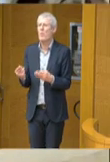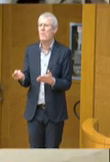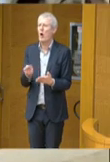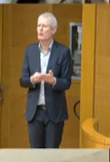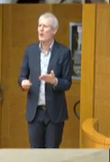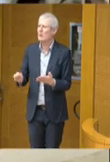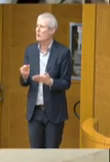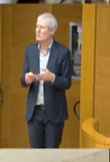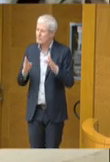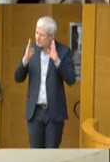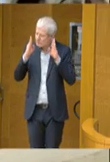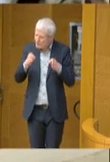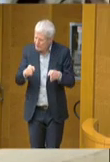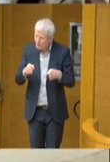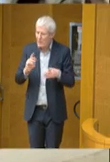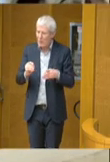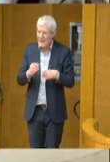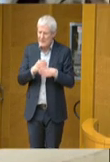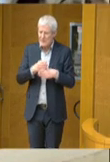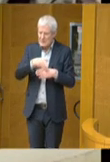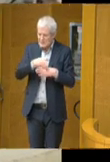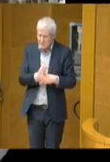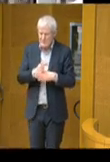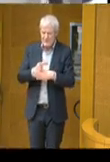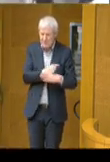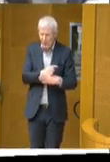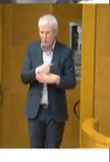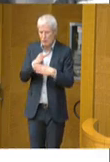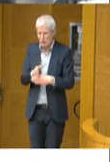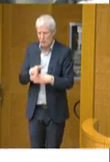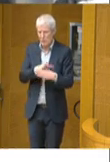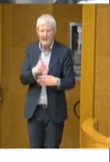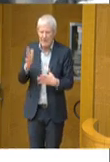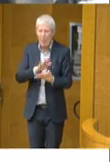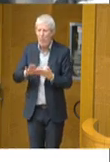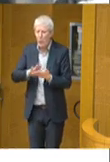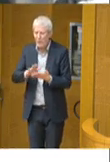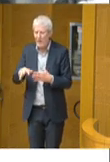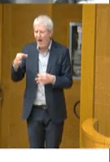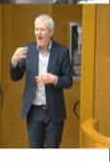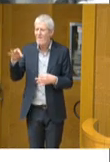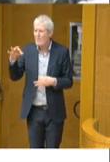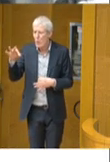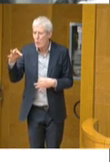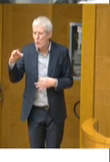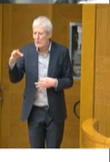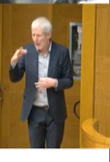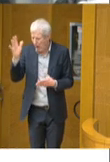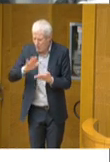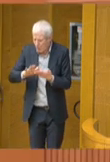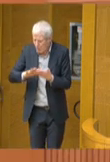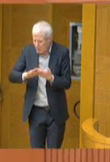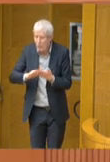si occupa dello sporzionamento e della pulitura di frutta, che poi verrà distribuita